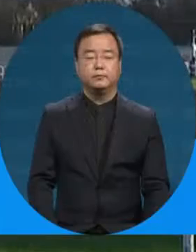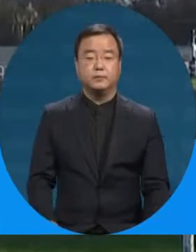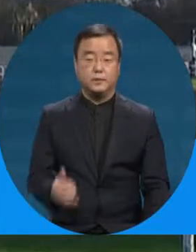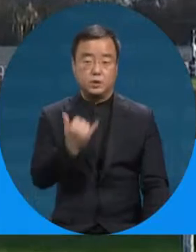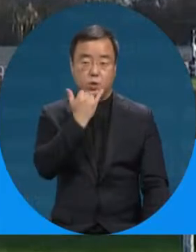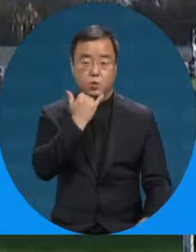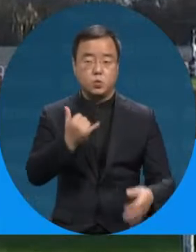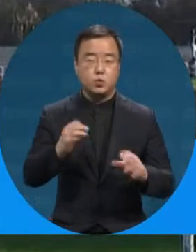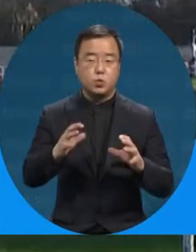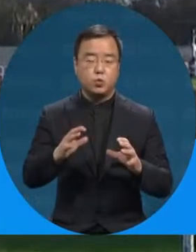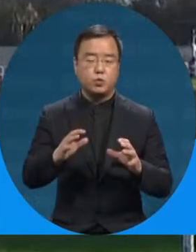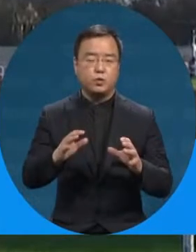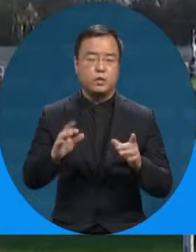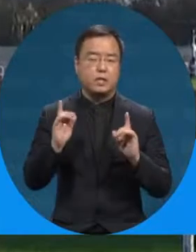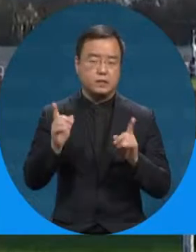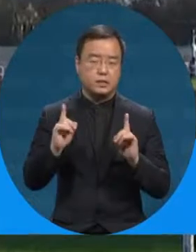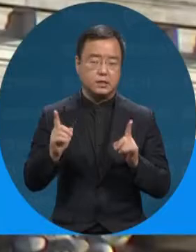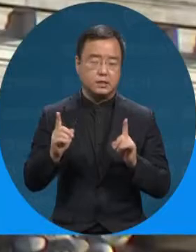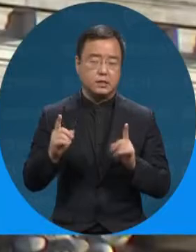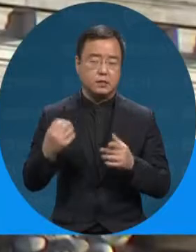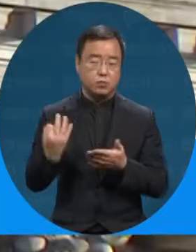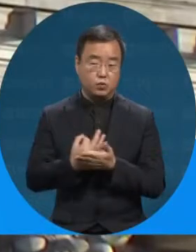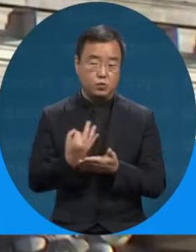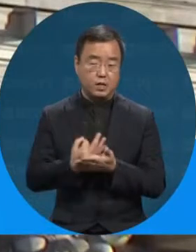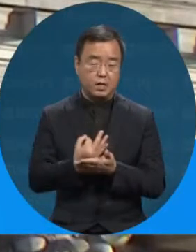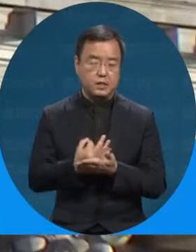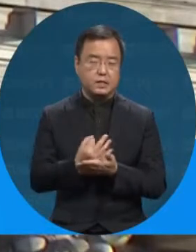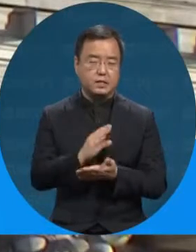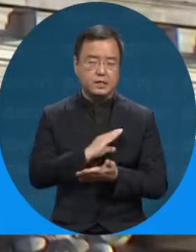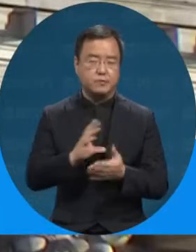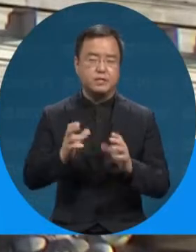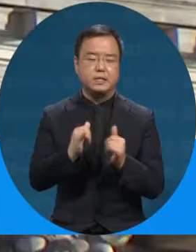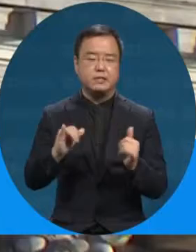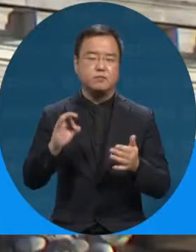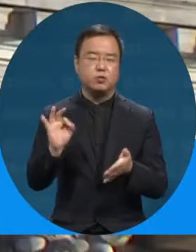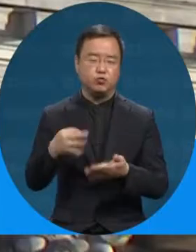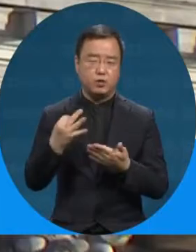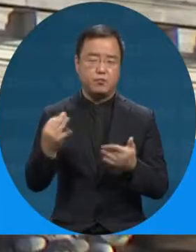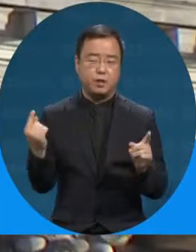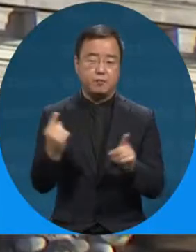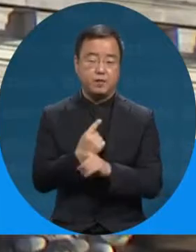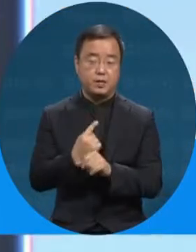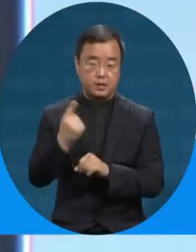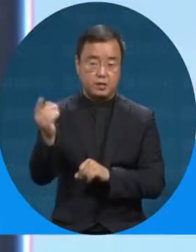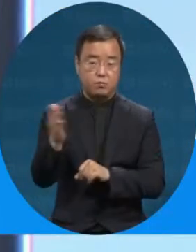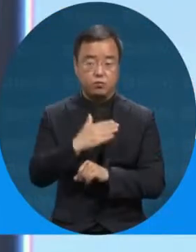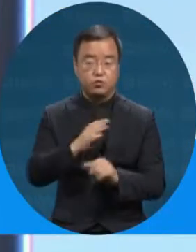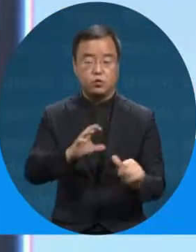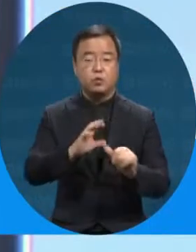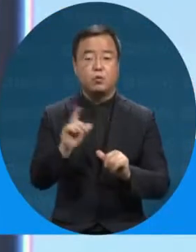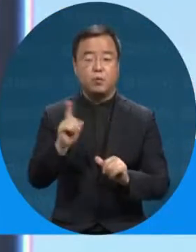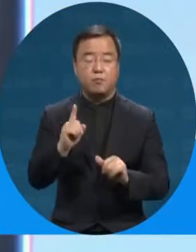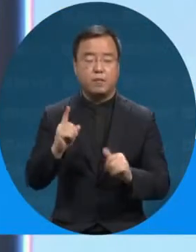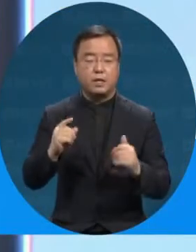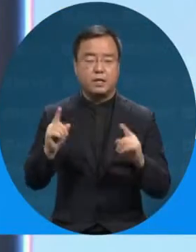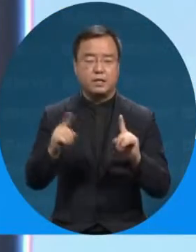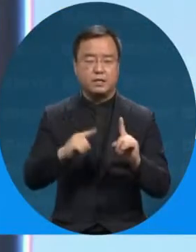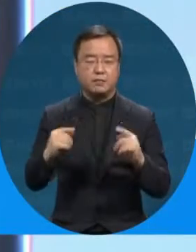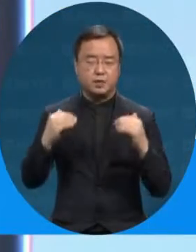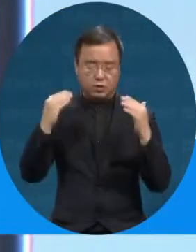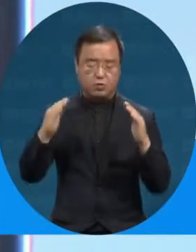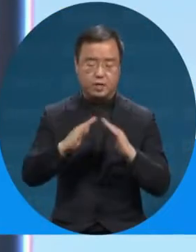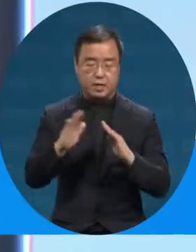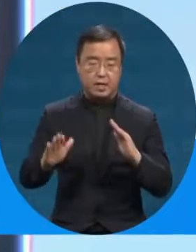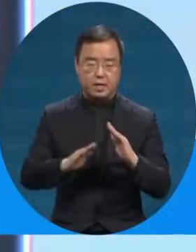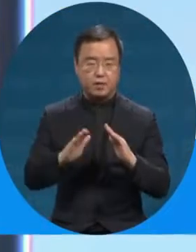독일이 실업수당 제도를 시민수당으로 개편합니다. 이르면 내년부터 적용될 방안에 따르면 1인 성인 가구는 한 달에